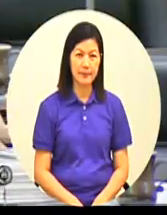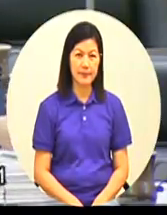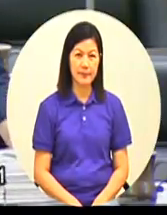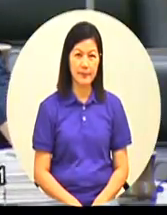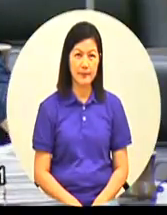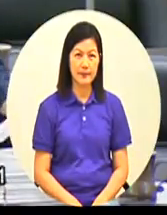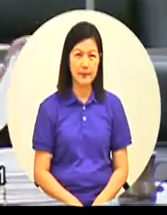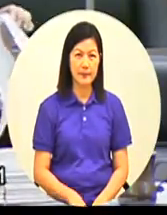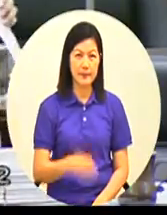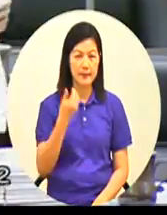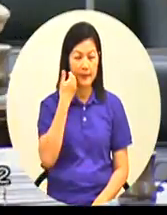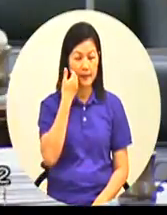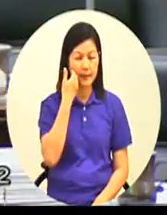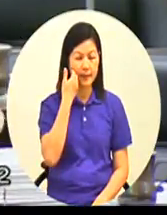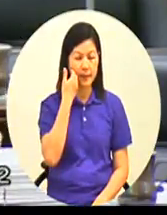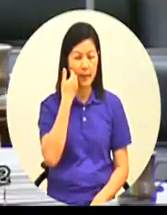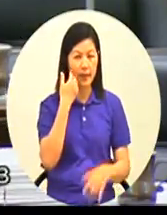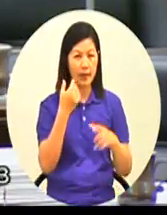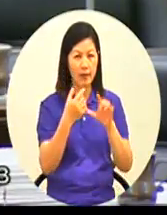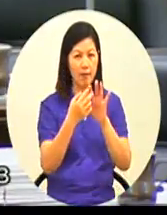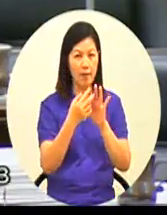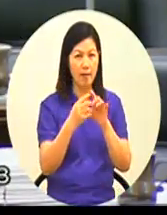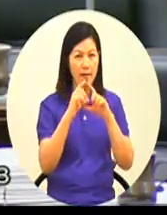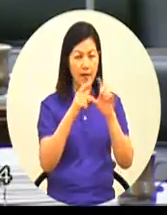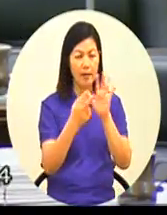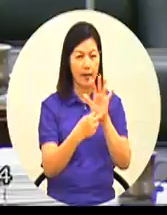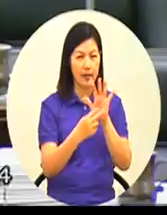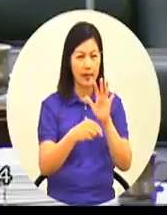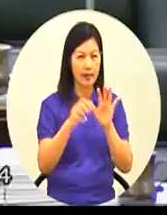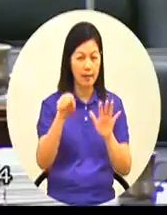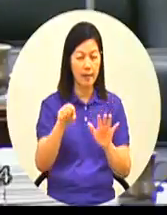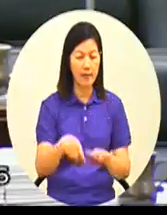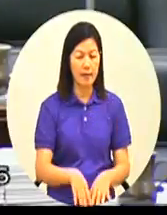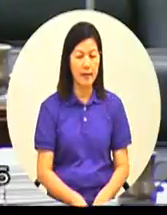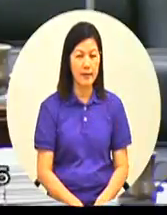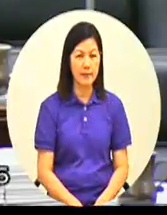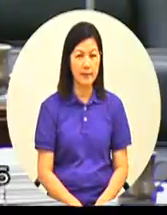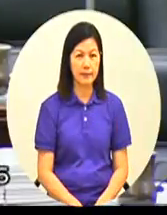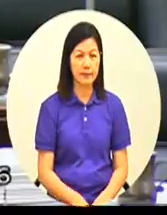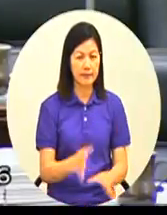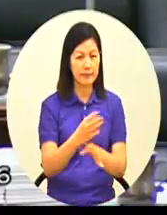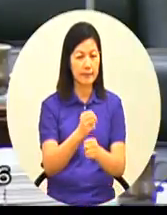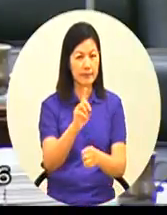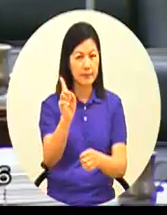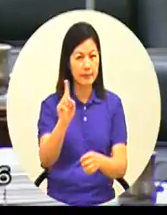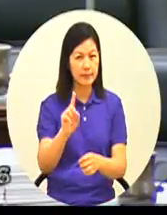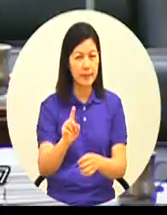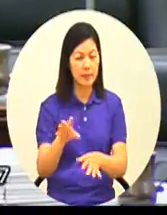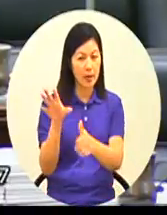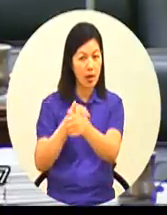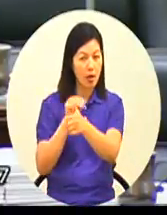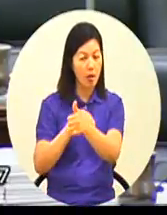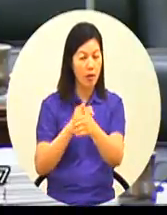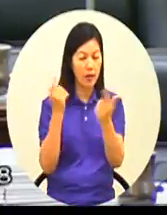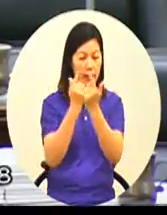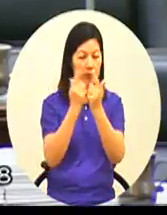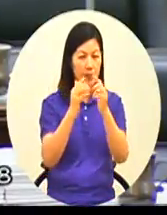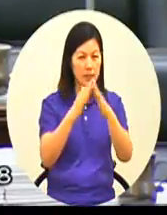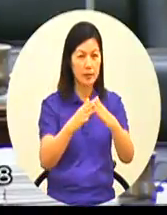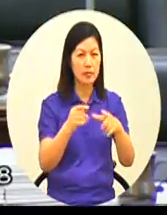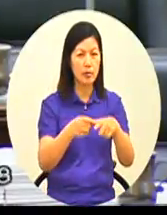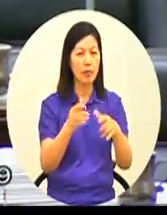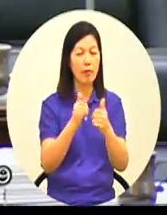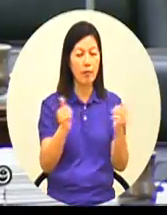那谁可以跟我承诺？来，诸位，我们什么时候可以也仿效台北市？我们有一个公民参与